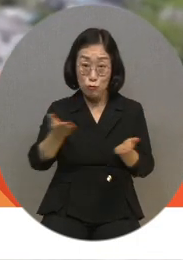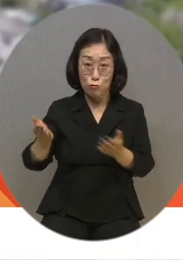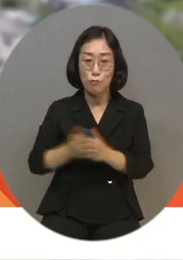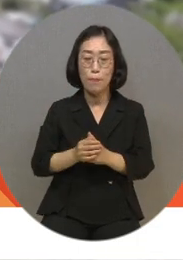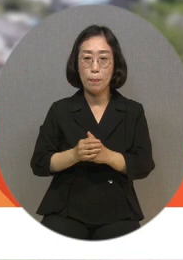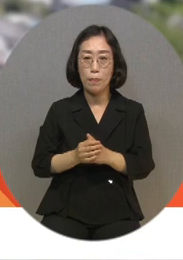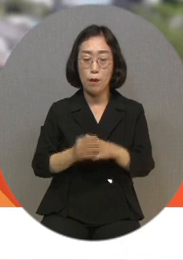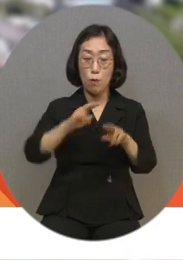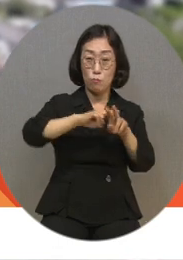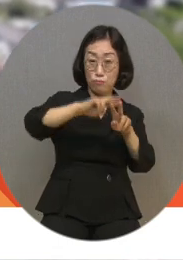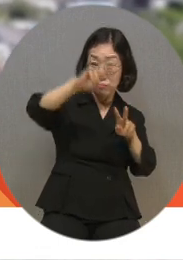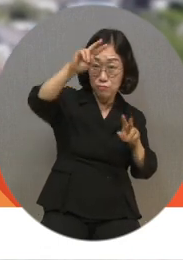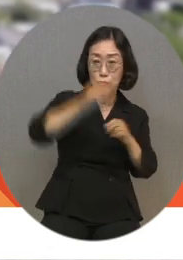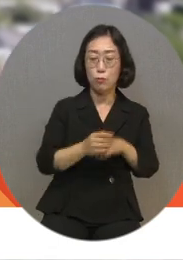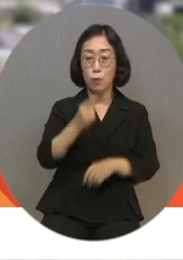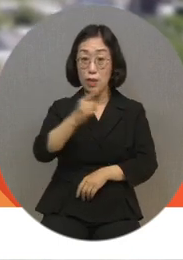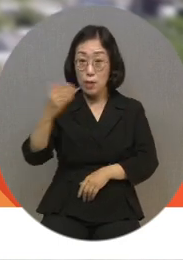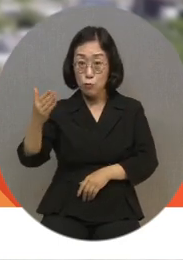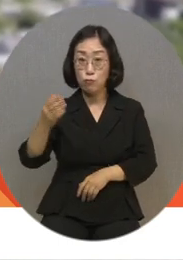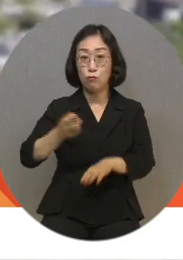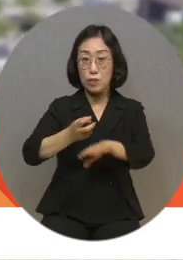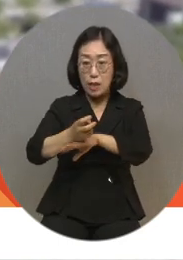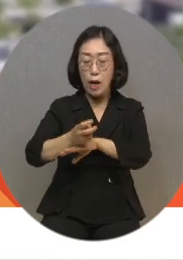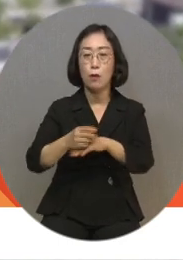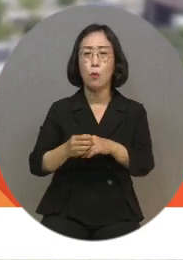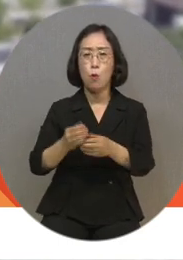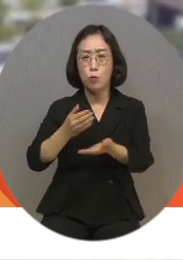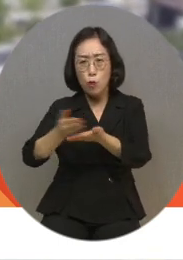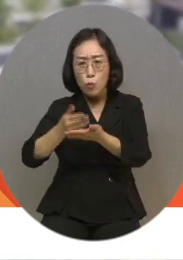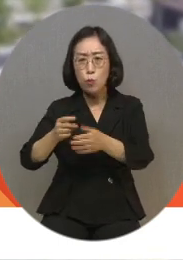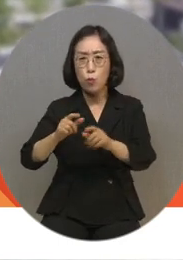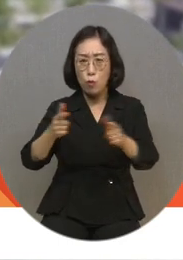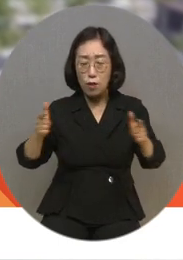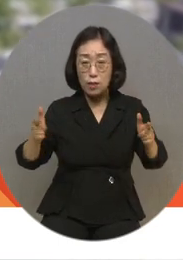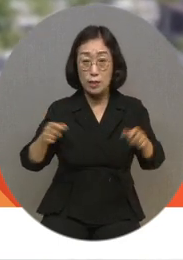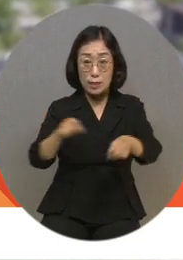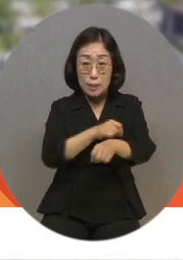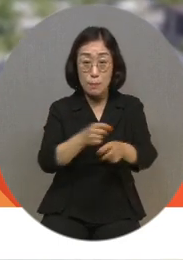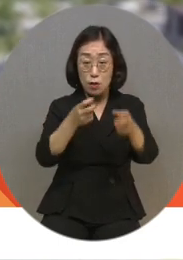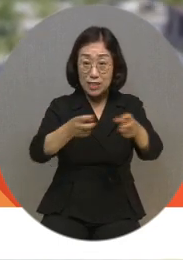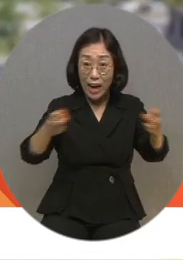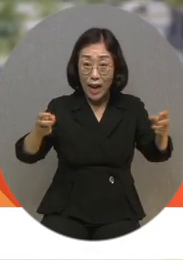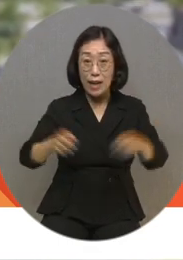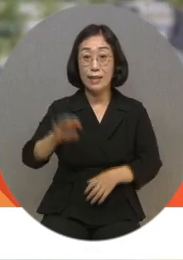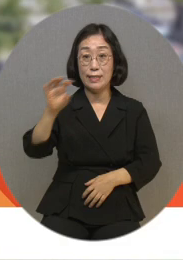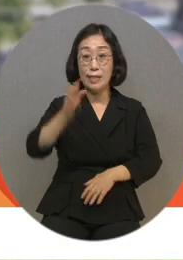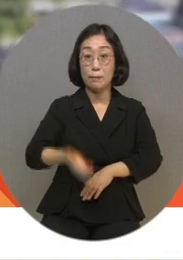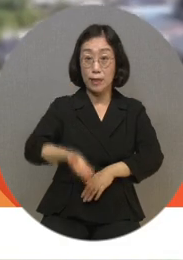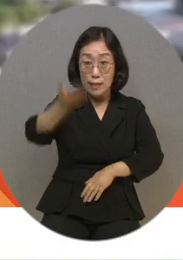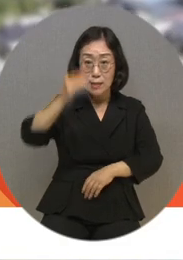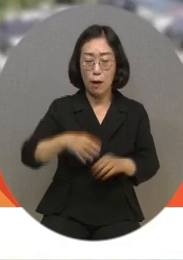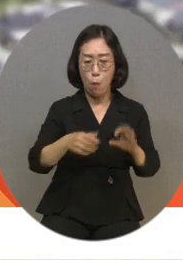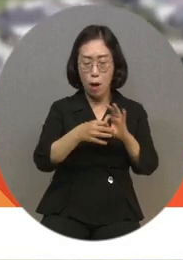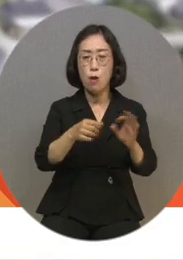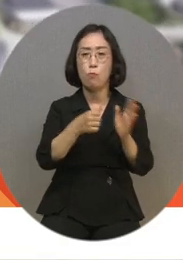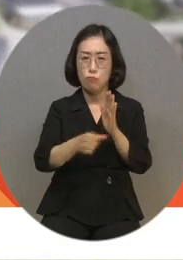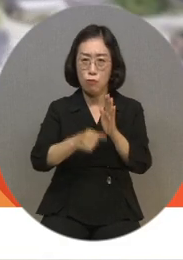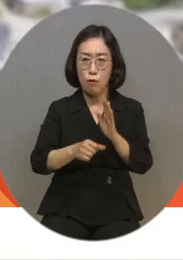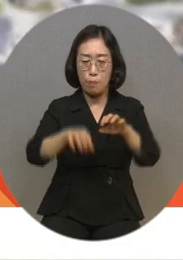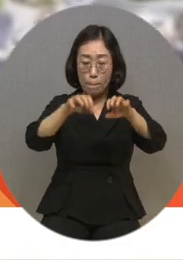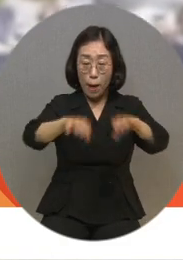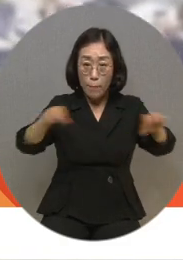작업차 소방차 청소차 등 특수 차량 40 여정과 관련 부품 등을 전시하고 기업